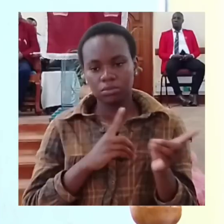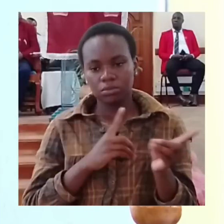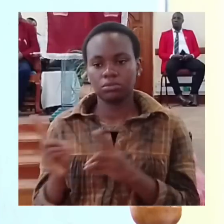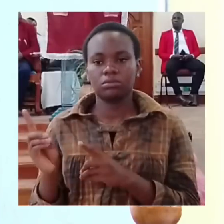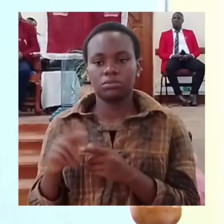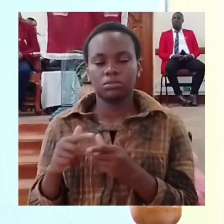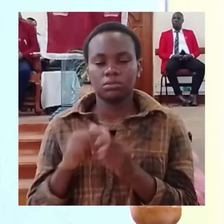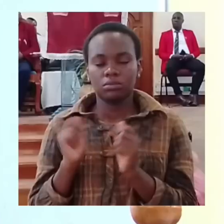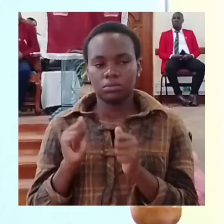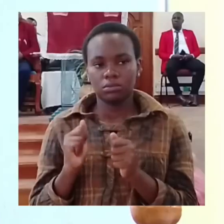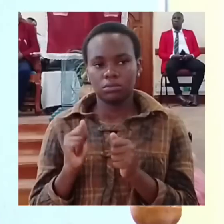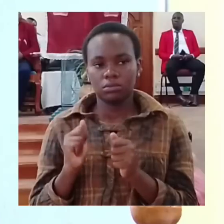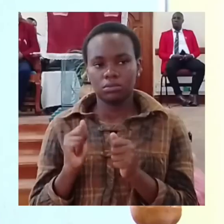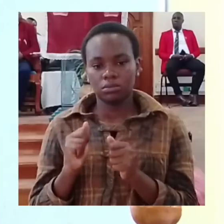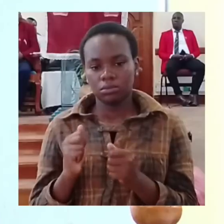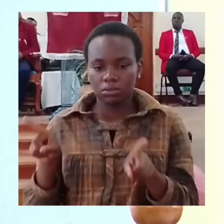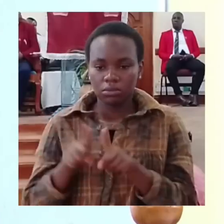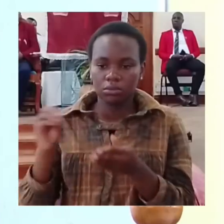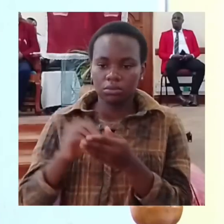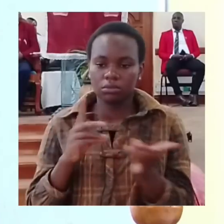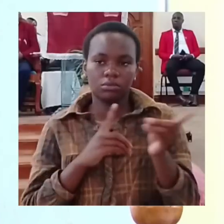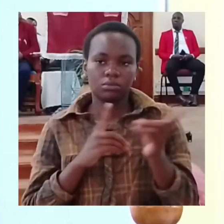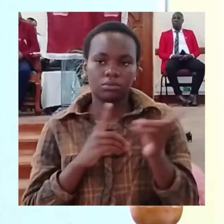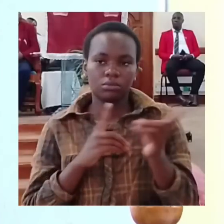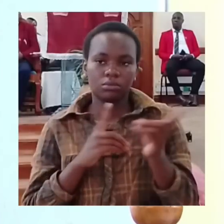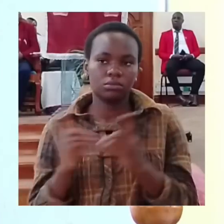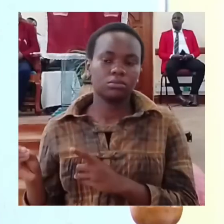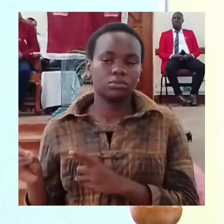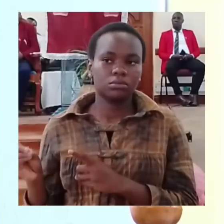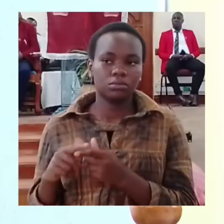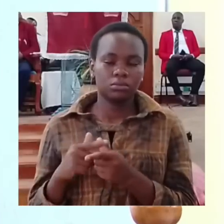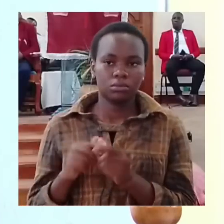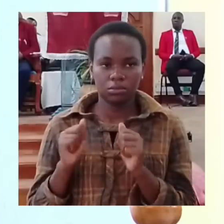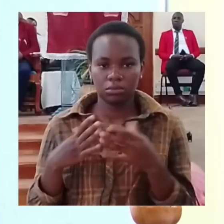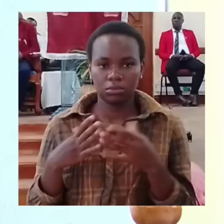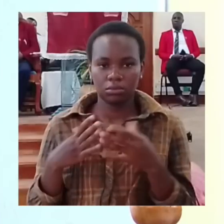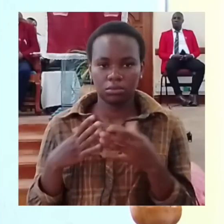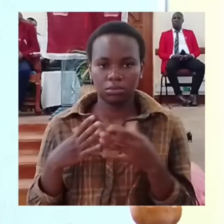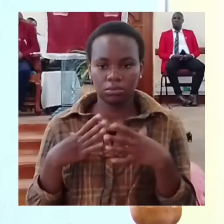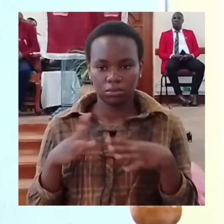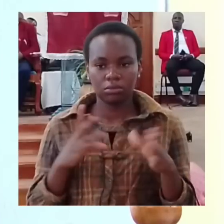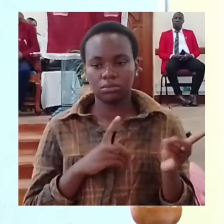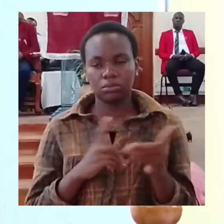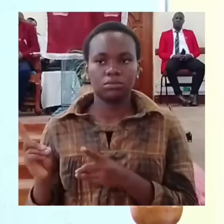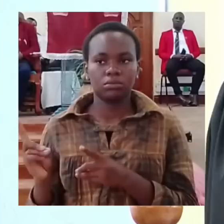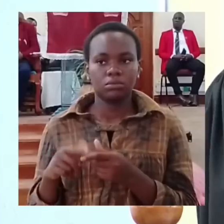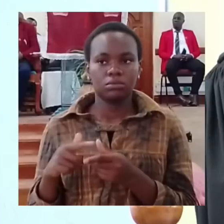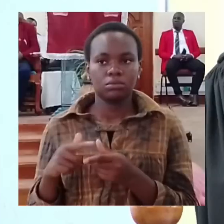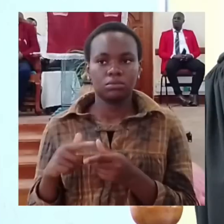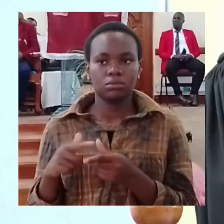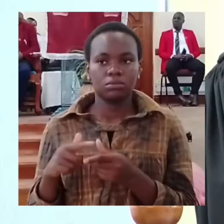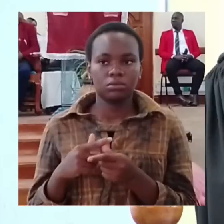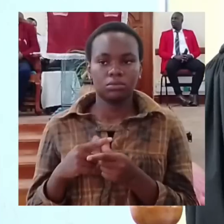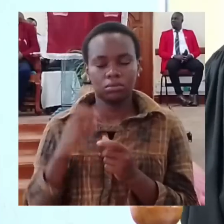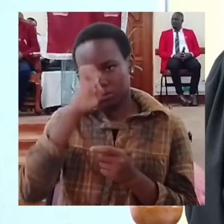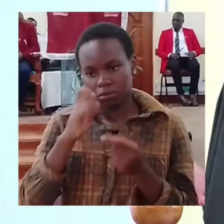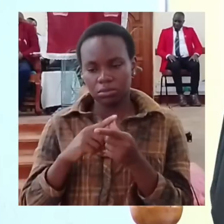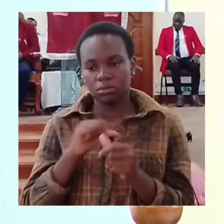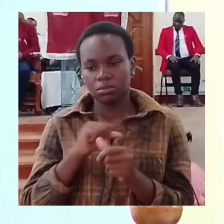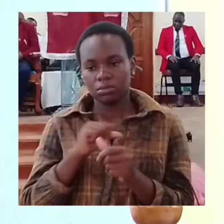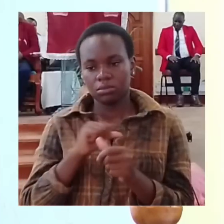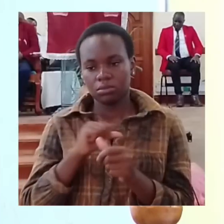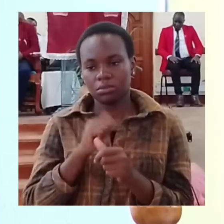Koguo nani no njĩke atĩa? Ai, kana tiguo tũhana andũ. Kama ni elder, kwani mimi ni